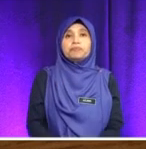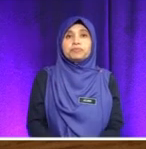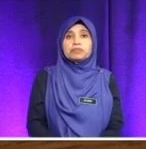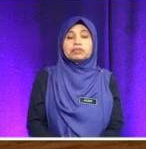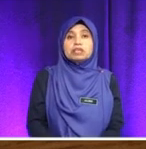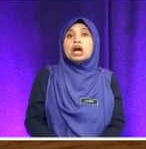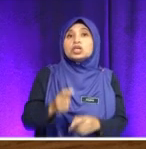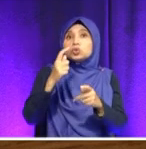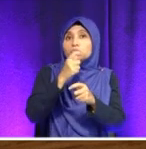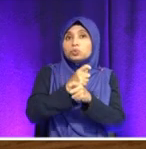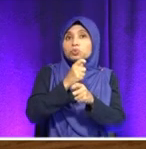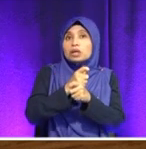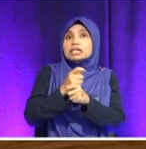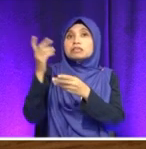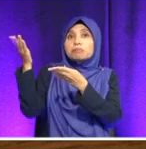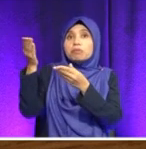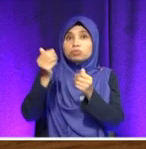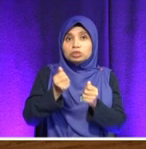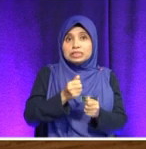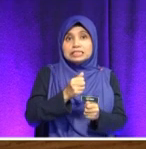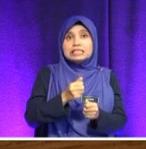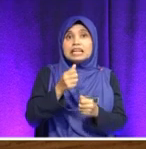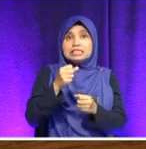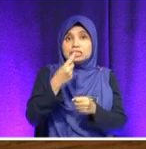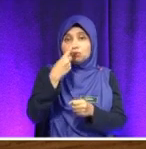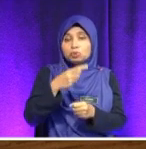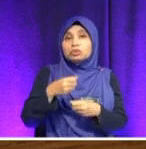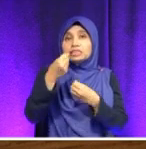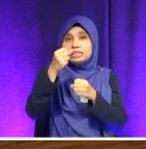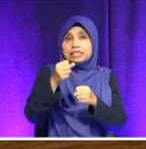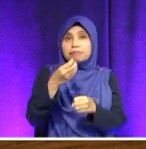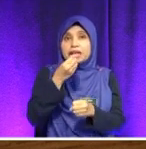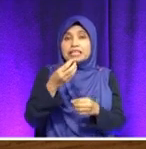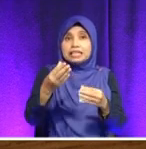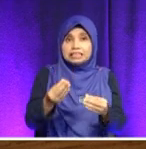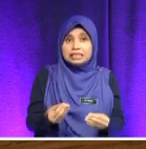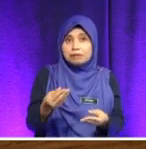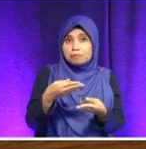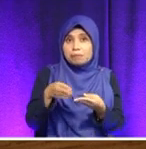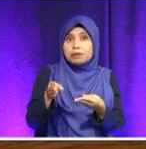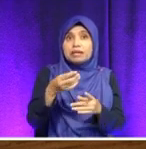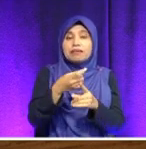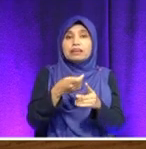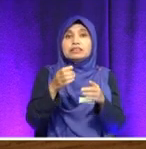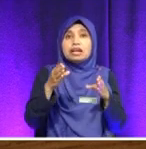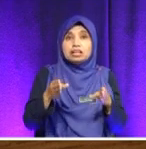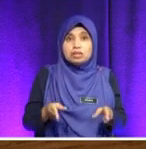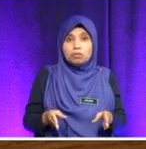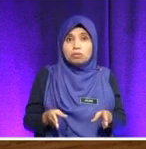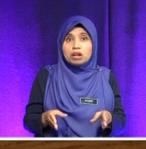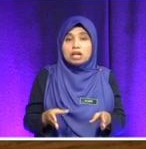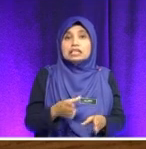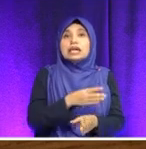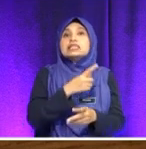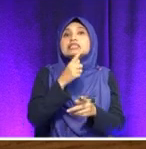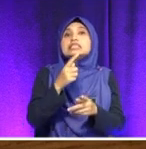Okey, tugas pramusaji mengambil tempahan, menyajikan makanan, menerima bayaran daripada pelanggan dan melaksanakan tugas